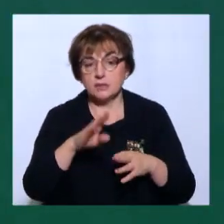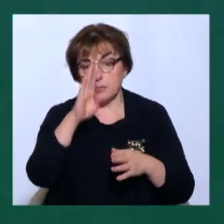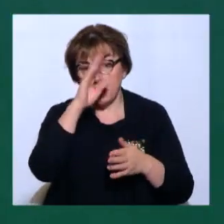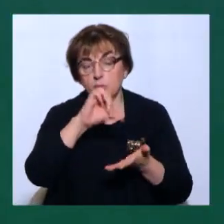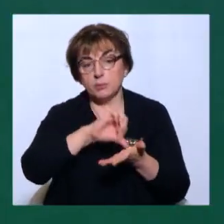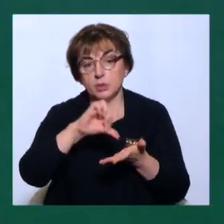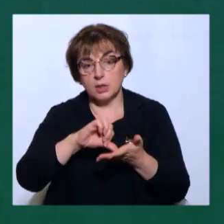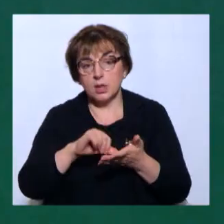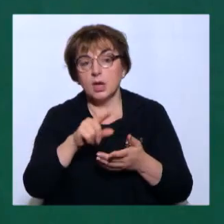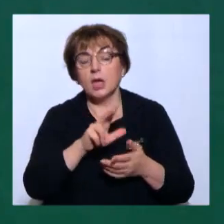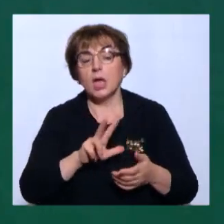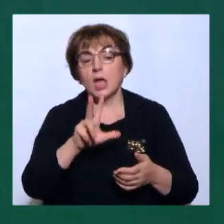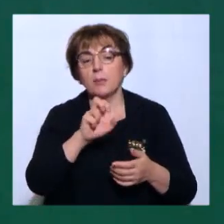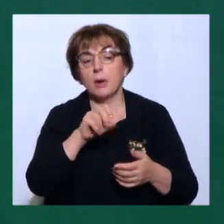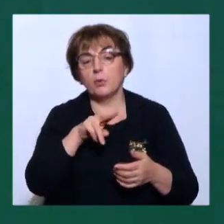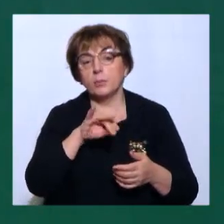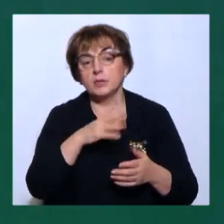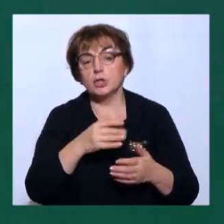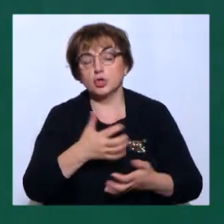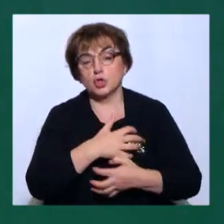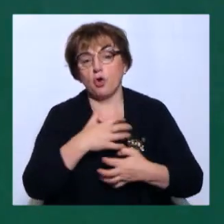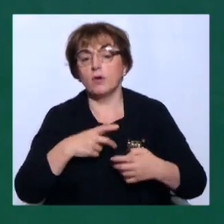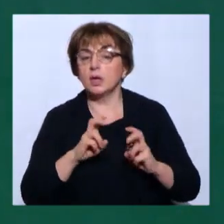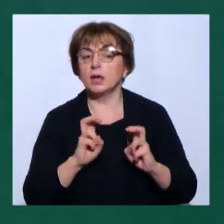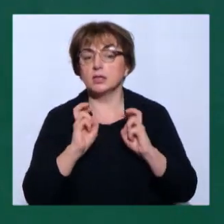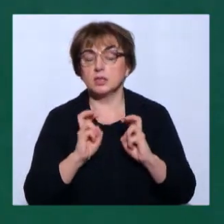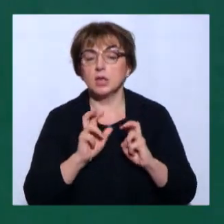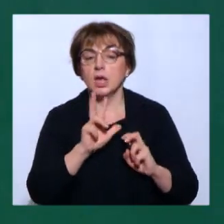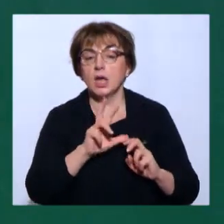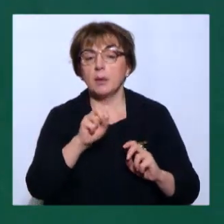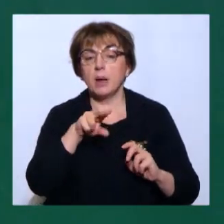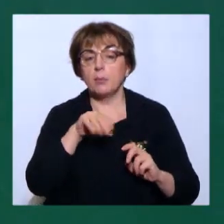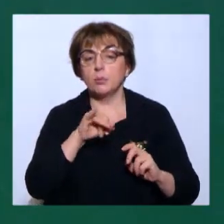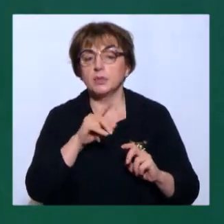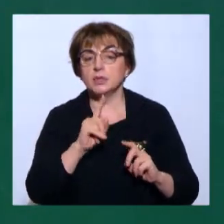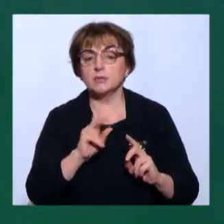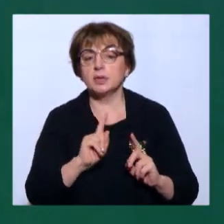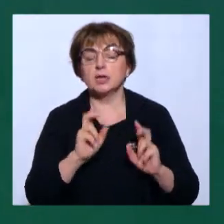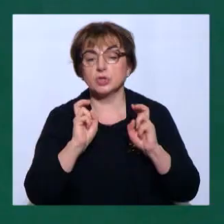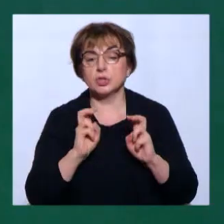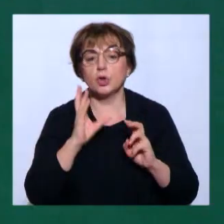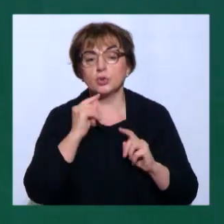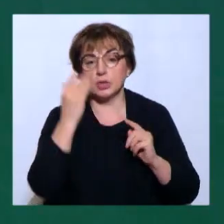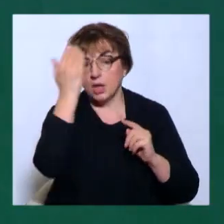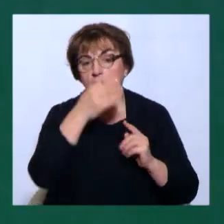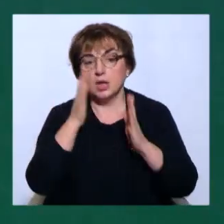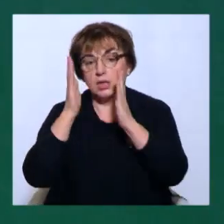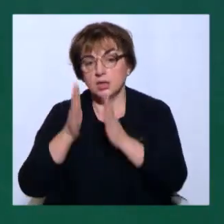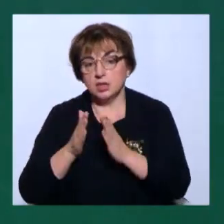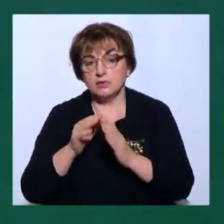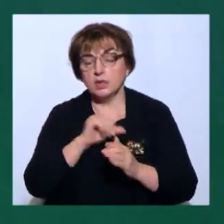უჯრედები. ჰიდრა ჰერმაფროდიტი ცხოველია. განმარტოთ, რას ნიშნავს ჰერმაფროდიტიზმი? როცა ინდივიდი ივითარებს